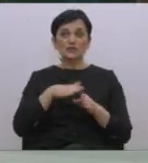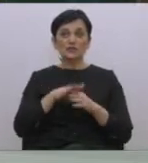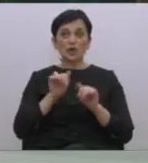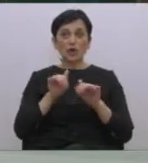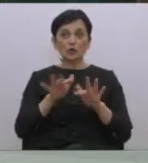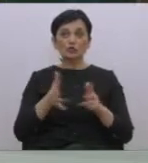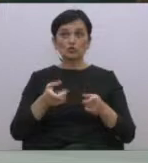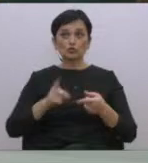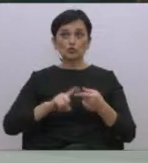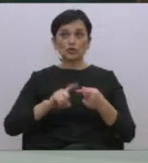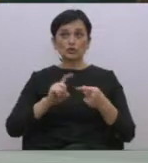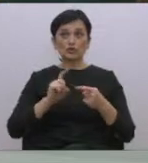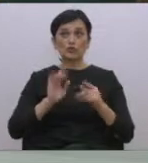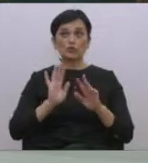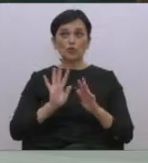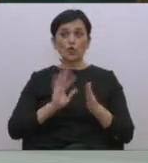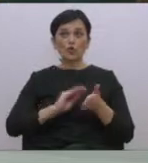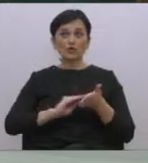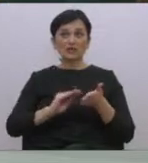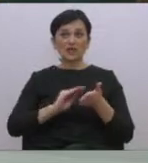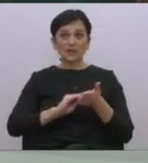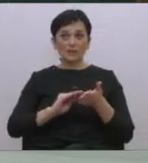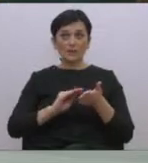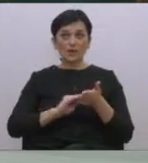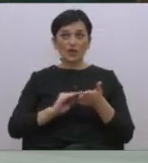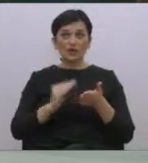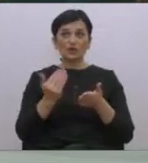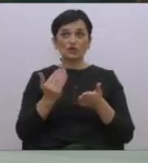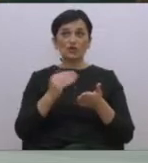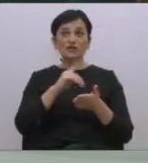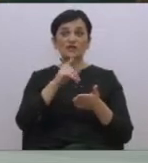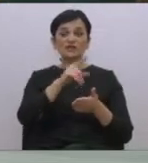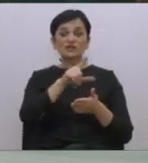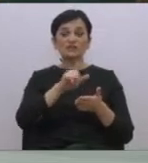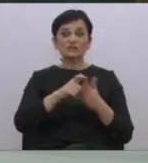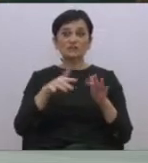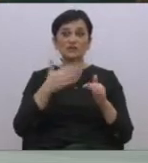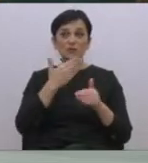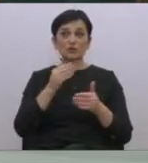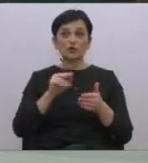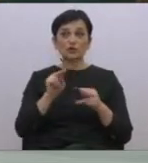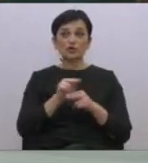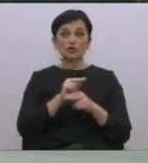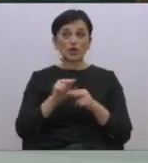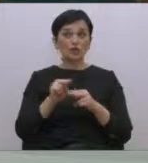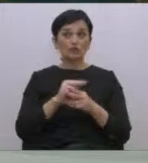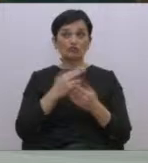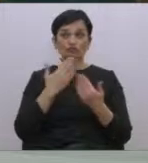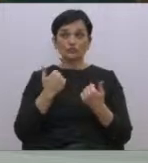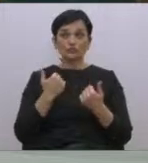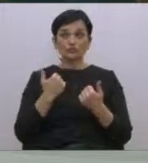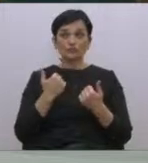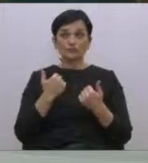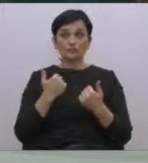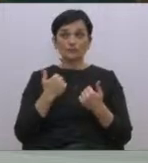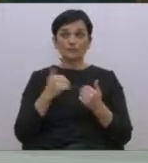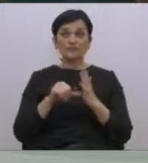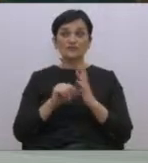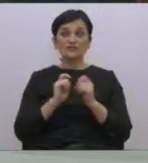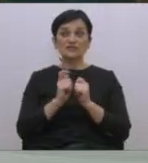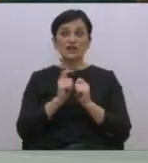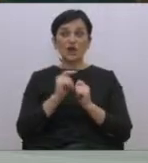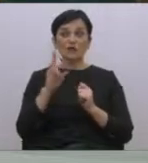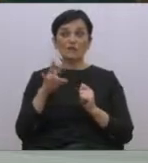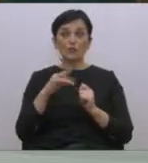Biarari, Chenșune Biarari, Chenșune Biarari, Chenșune Biarari, Chenșune Biarari, Chenșune